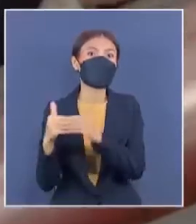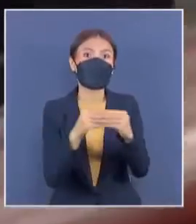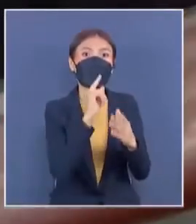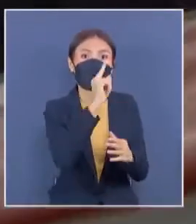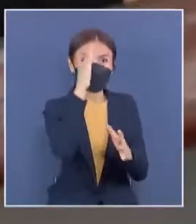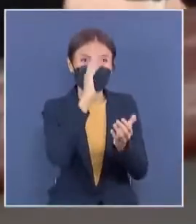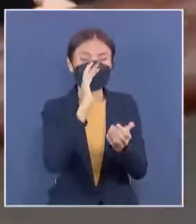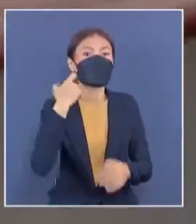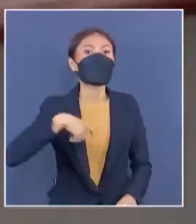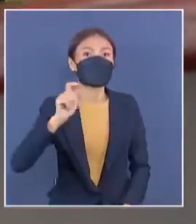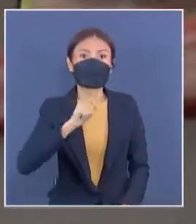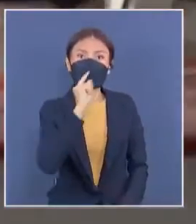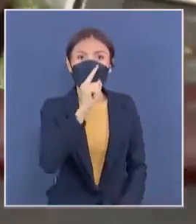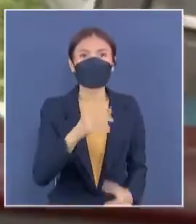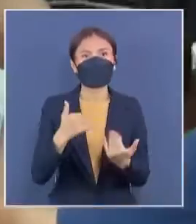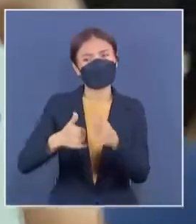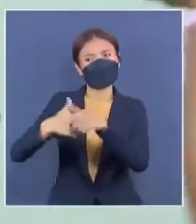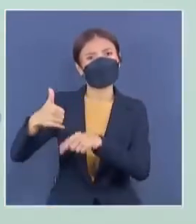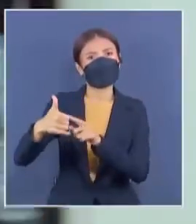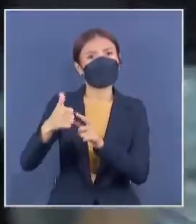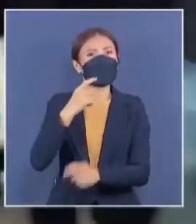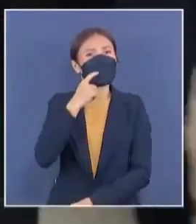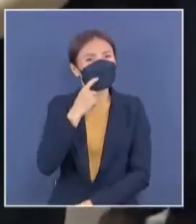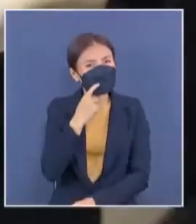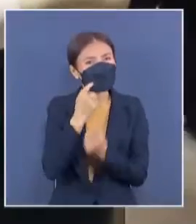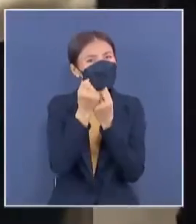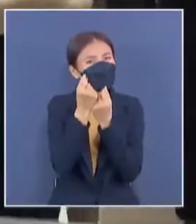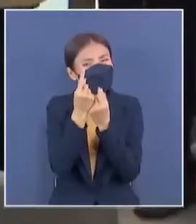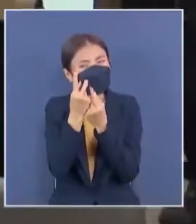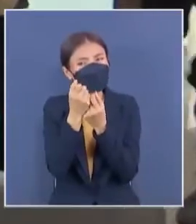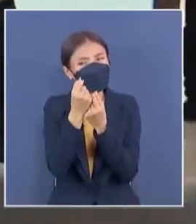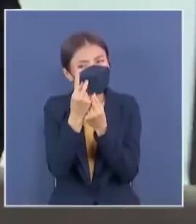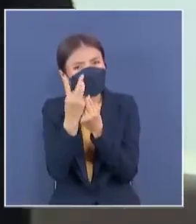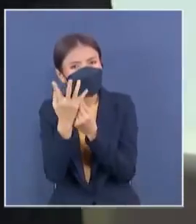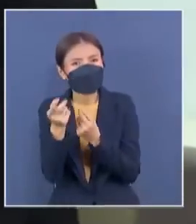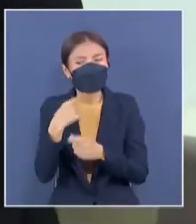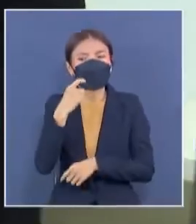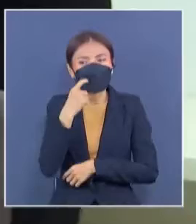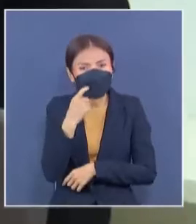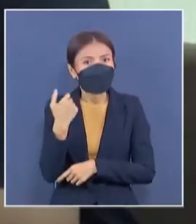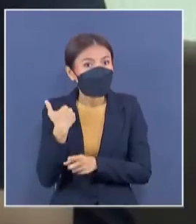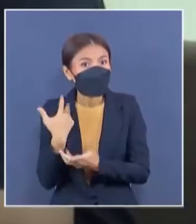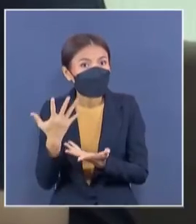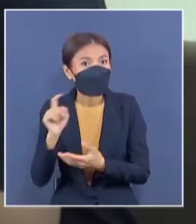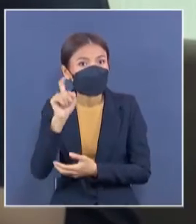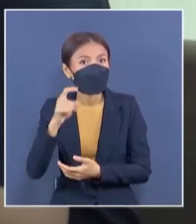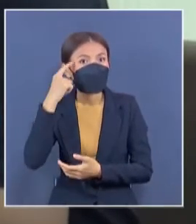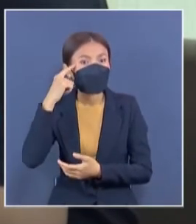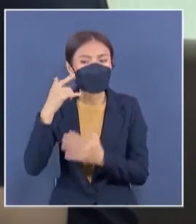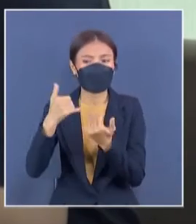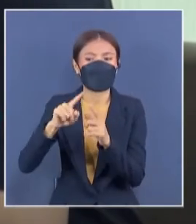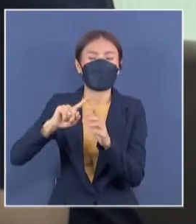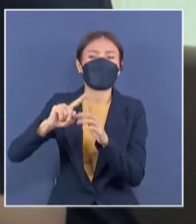ล์มีการพูดถึงประเด็นนี้เหมือนกันว่าเอ๊มีแอลกอฮอล์หรือเปล่าปรากฏว่าถ้าเลย6ชั่วโมงไปแล้วเนี่ยไม่สามารถตรวจพิสูจน์ได้แล้วน